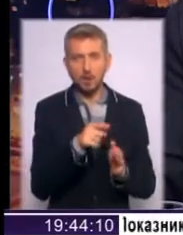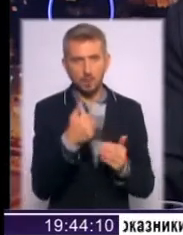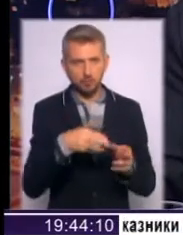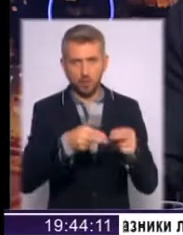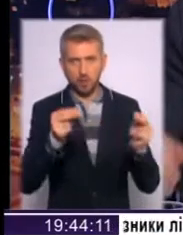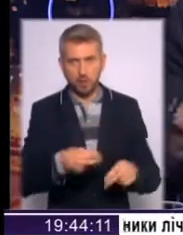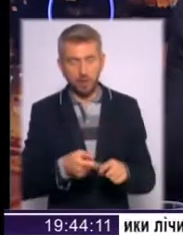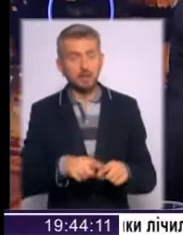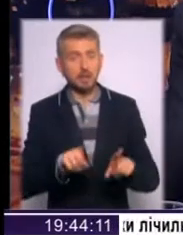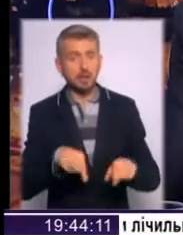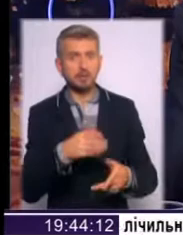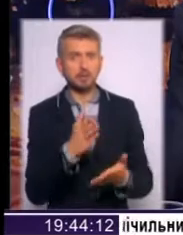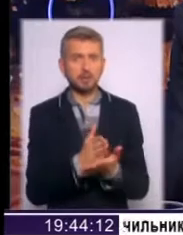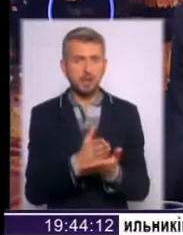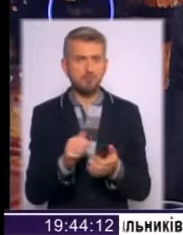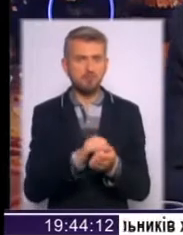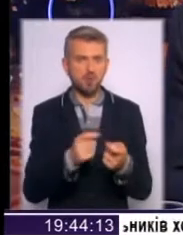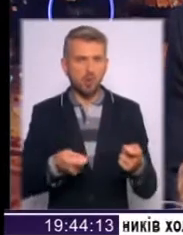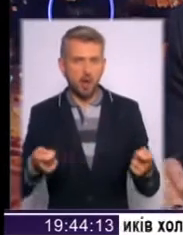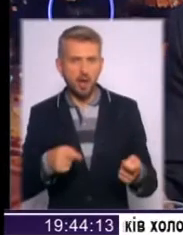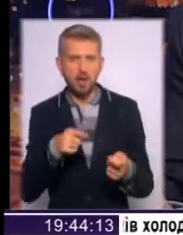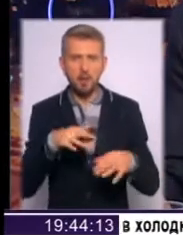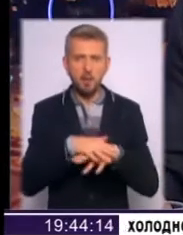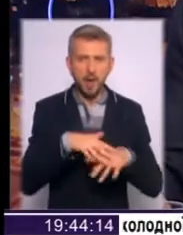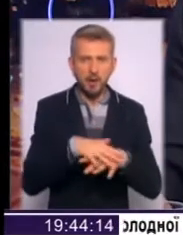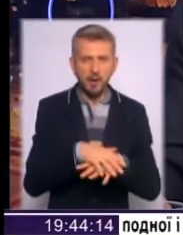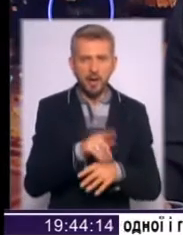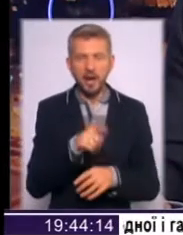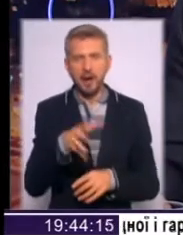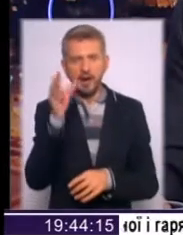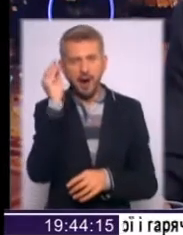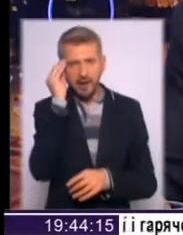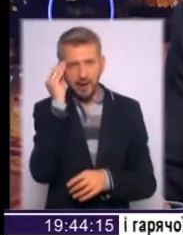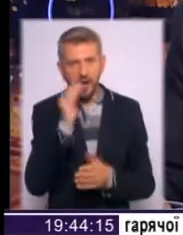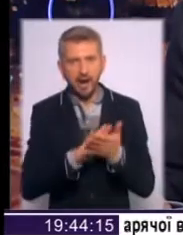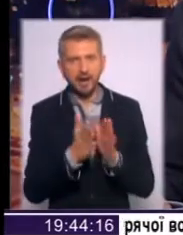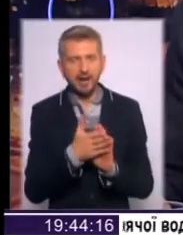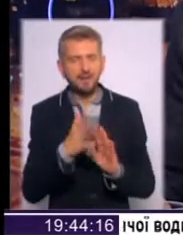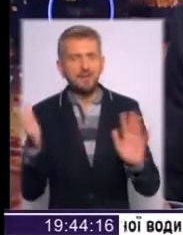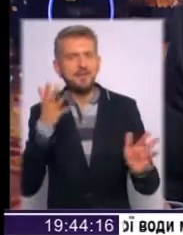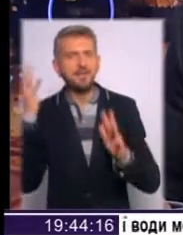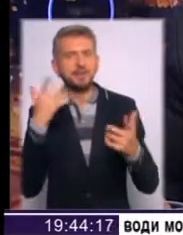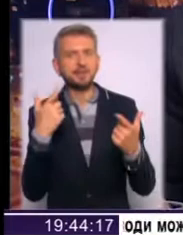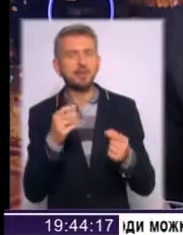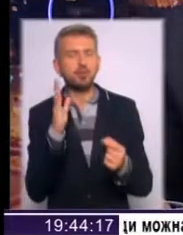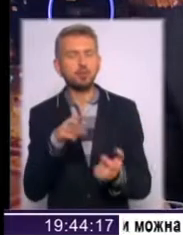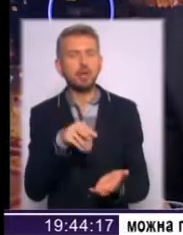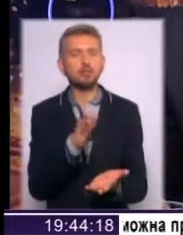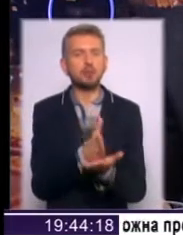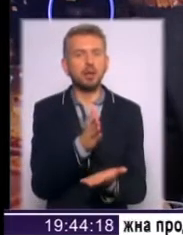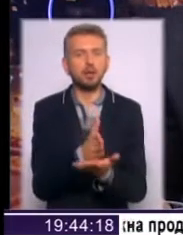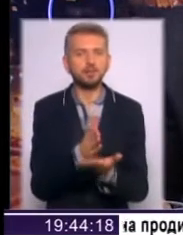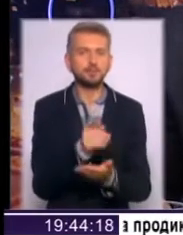тому що це теж, там є теж певна бюрократія, там де обрахунок. Навіть враховуючи від себе ситуацію роза вітрів, де буде стояти той